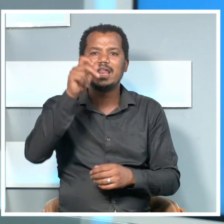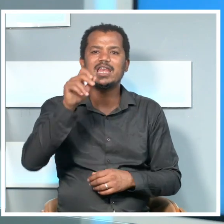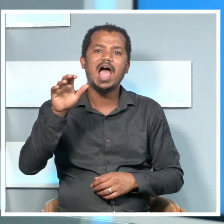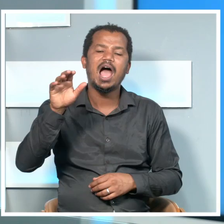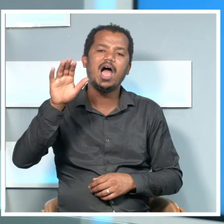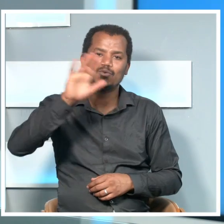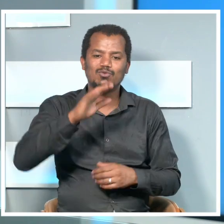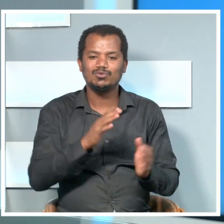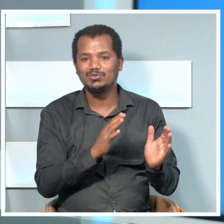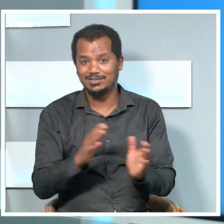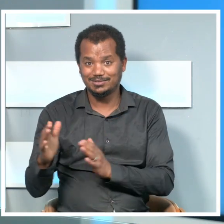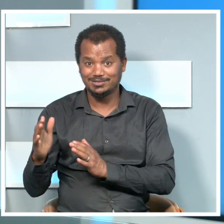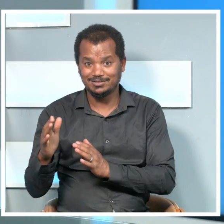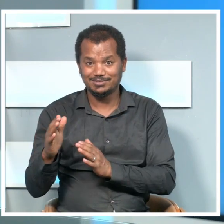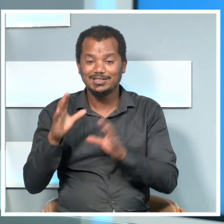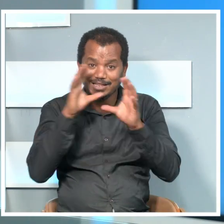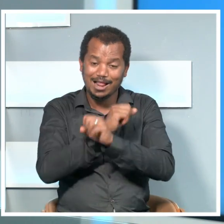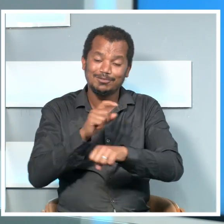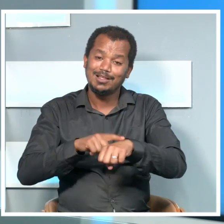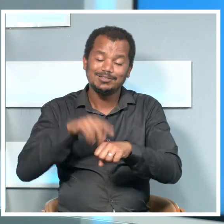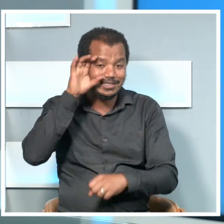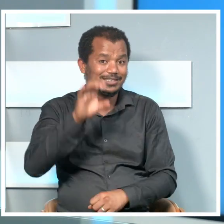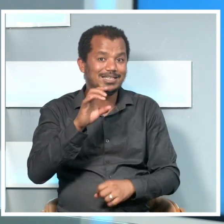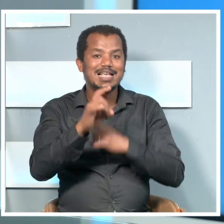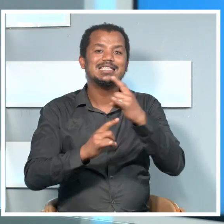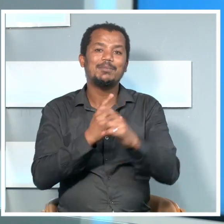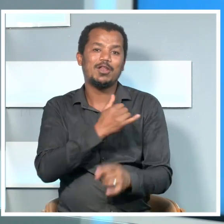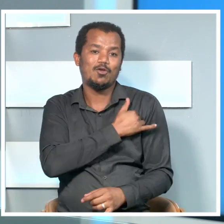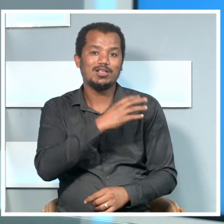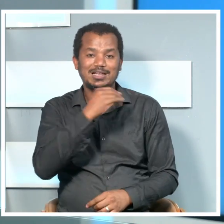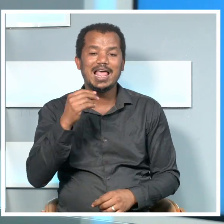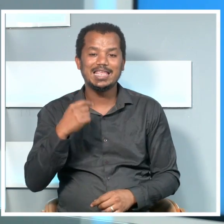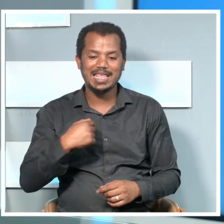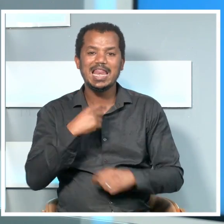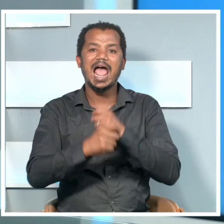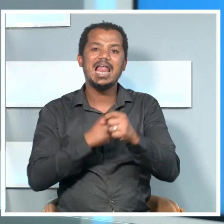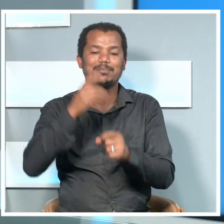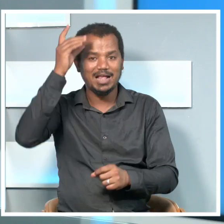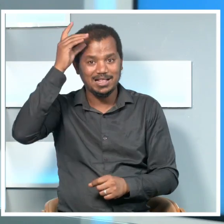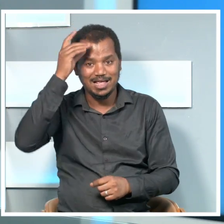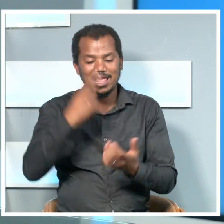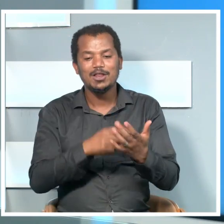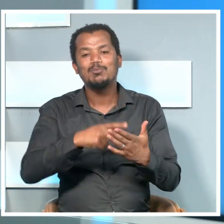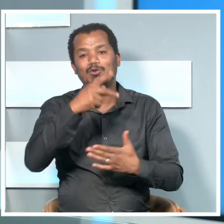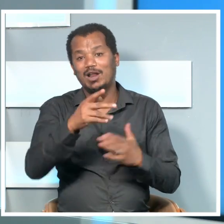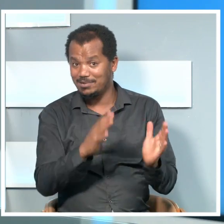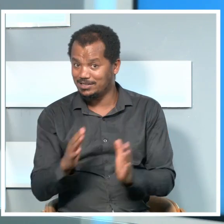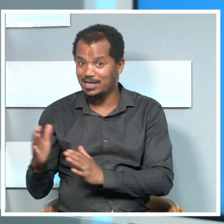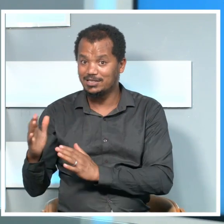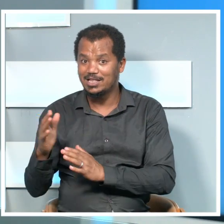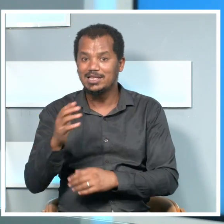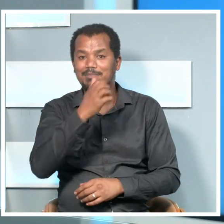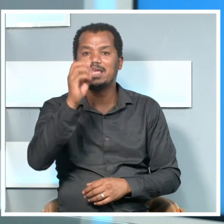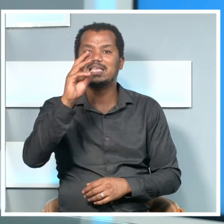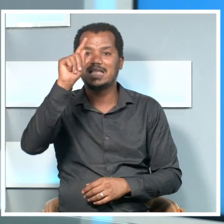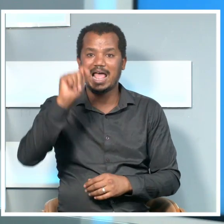የሁሌ ዳጉ ዝግጅታችን ተጠናቀቀልን። ለያይ ሰዓታችን ግድ ብሎናል። ዘመነ ዮሐንስና የኔ ዓለም ካሳውን ይህንን ፕሮግራም